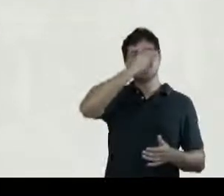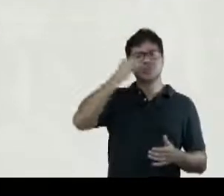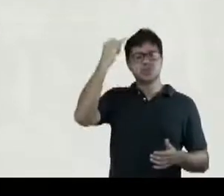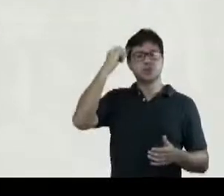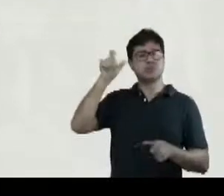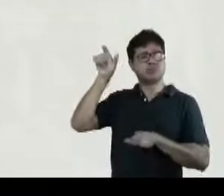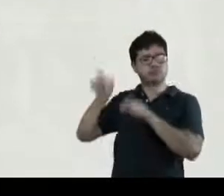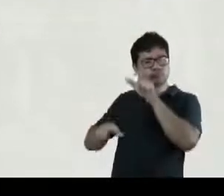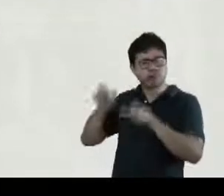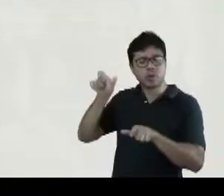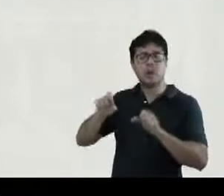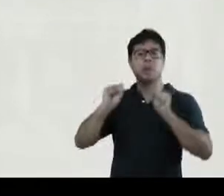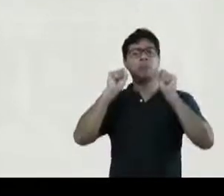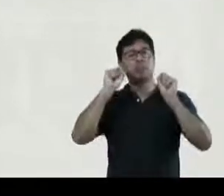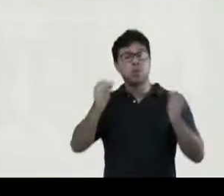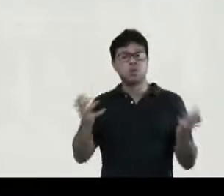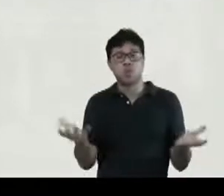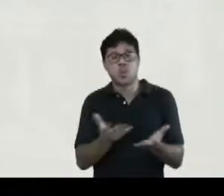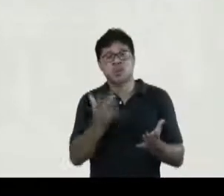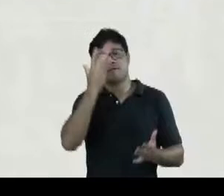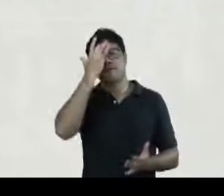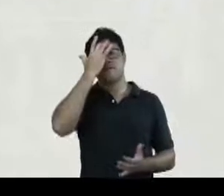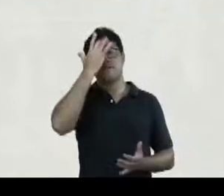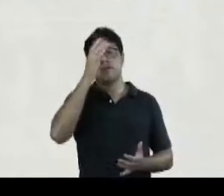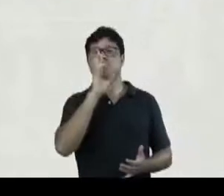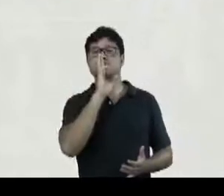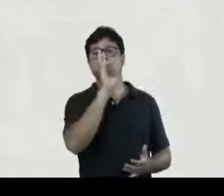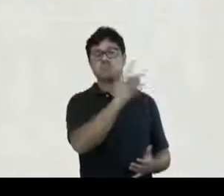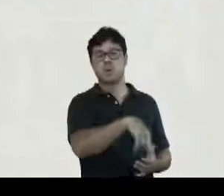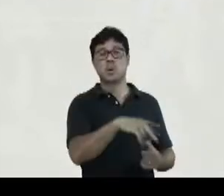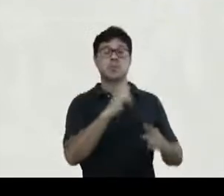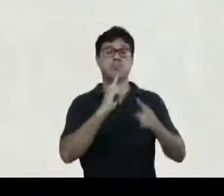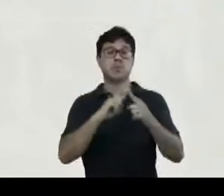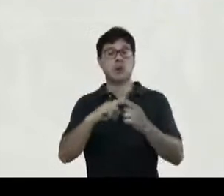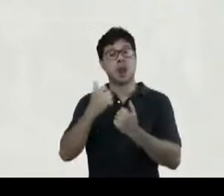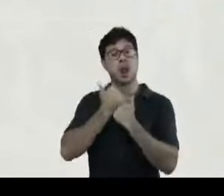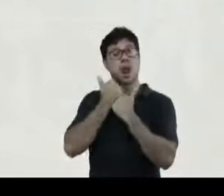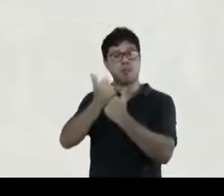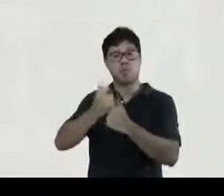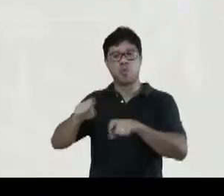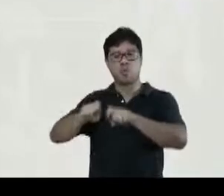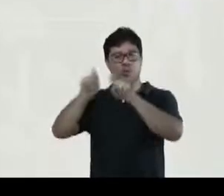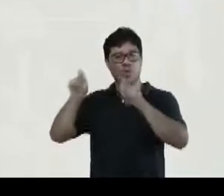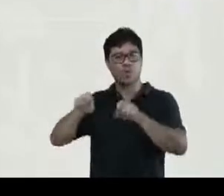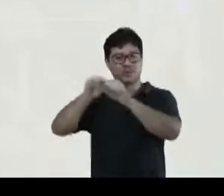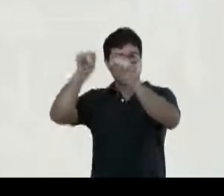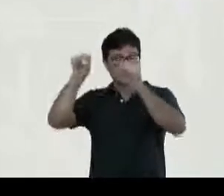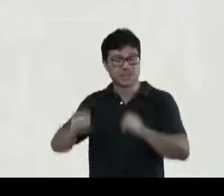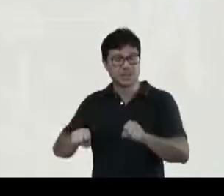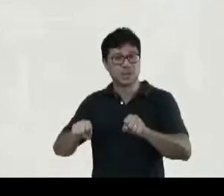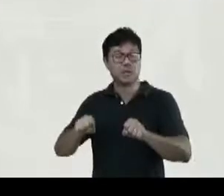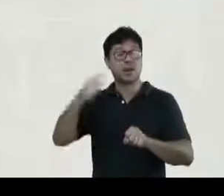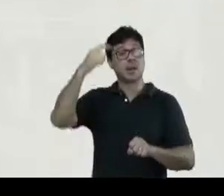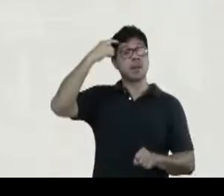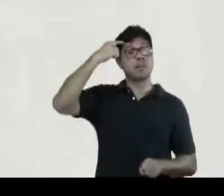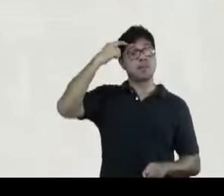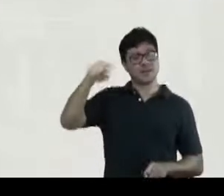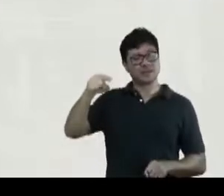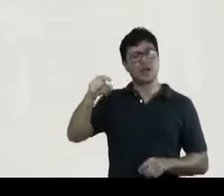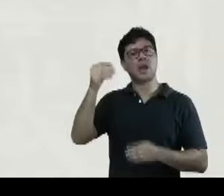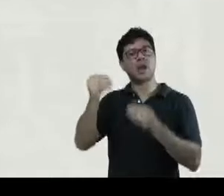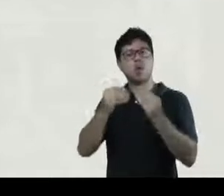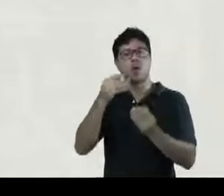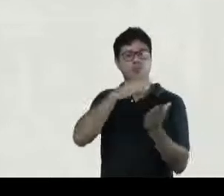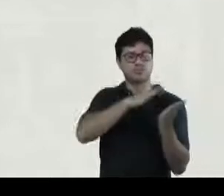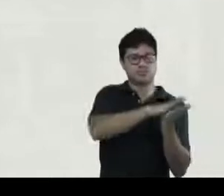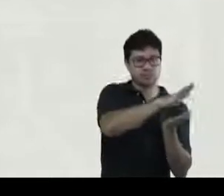viel leichter beantwortet werden. Denken wir nur an die Zuordnung nicht firmierter Drucke, das Lesen